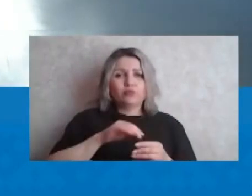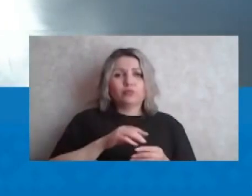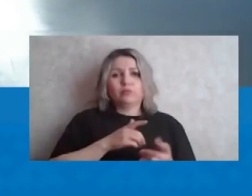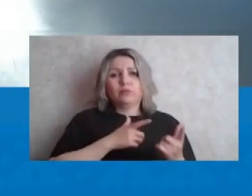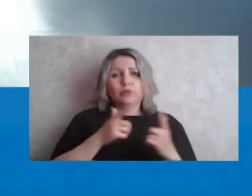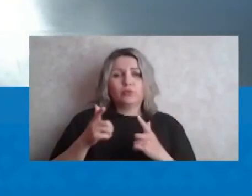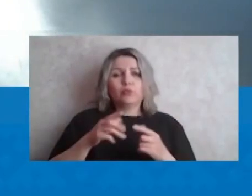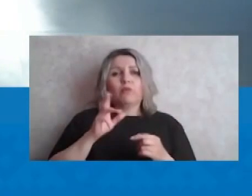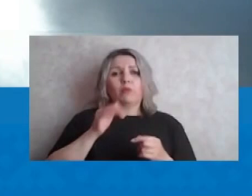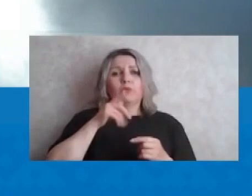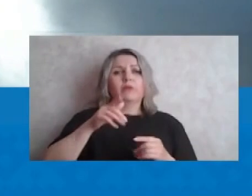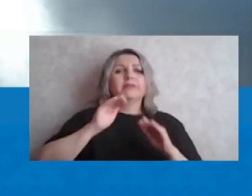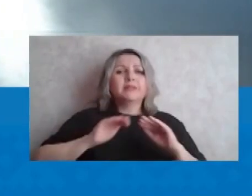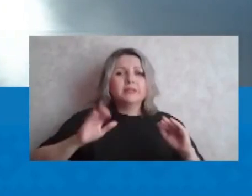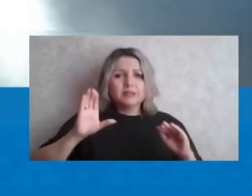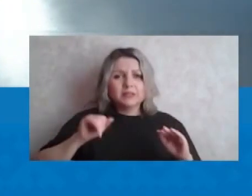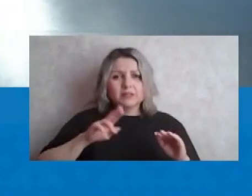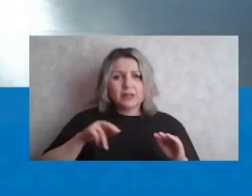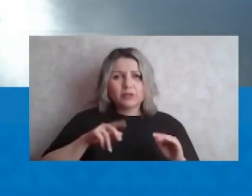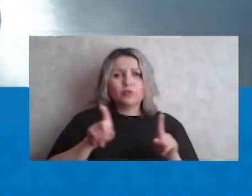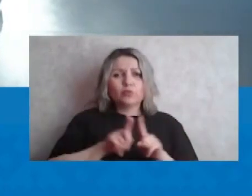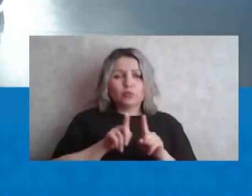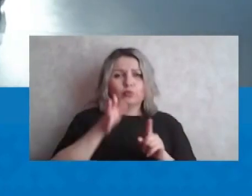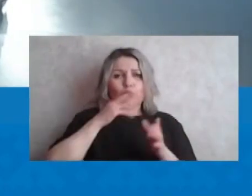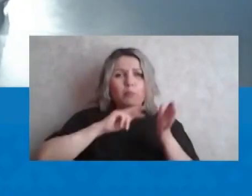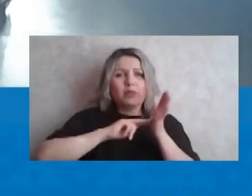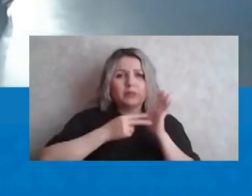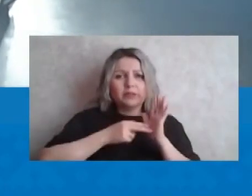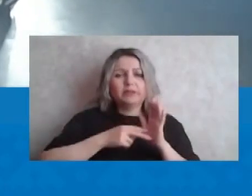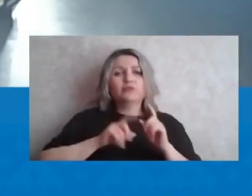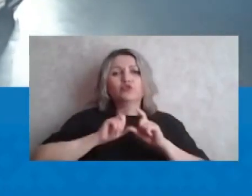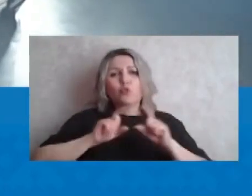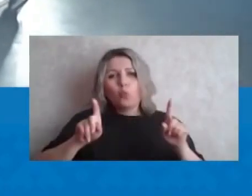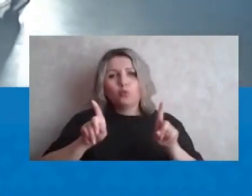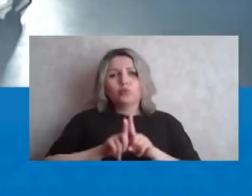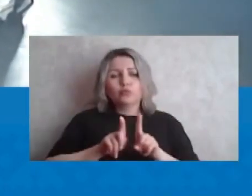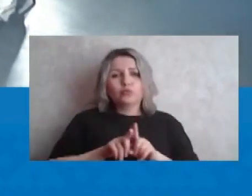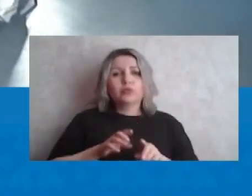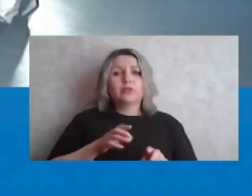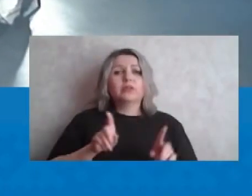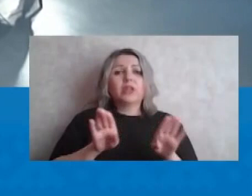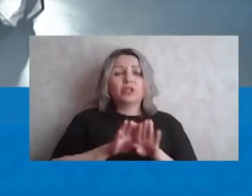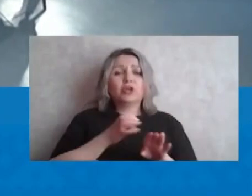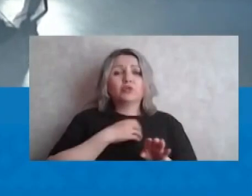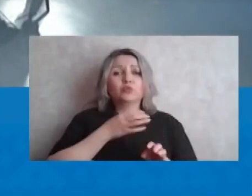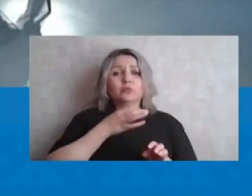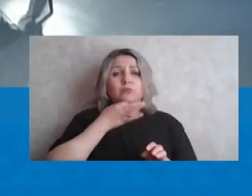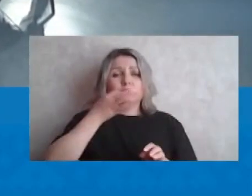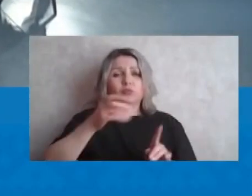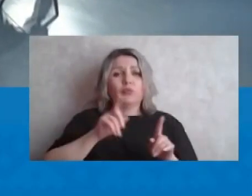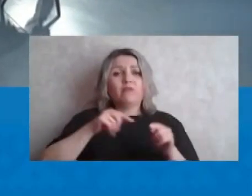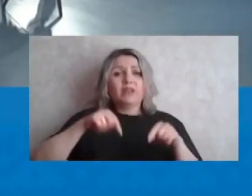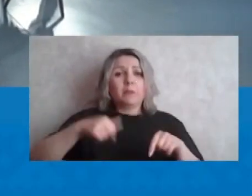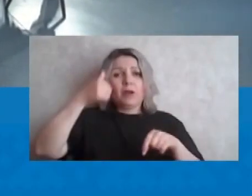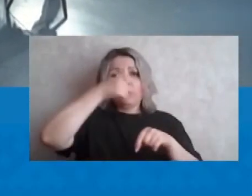и детские сады, так и школы. Вот, также хочу вас проинформировать, что в этом году планируем